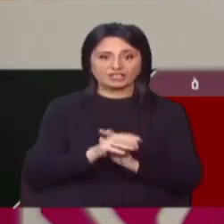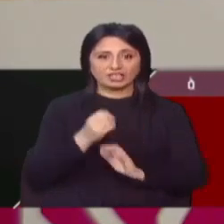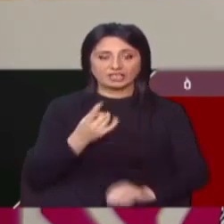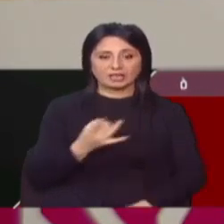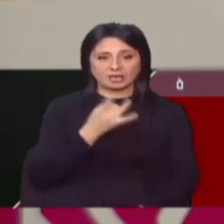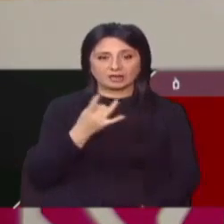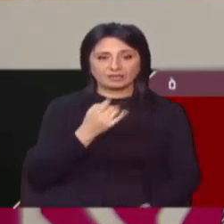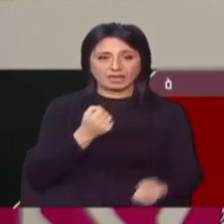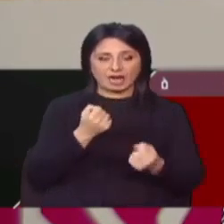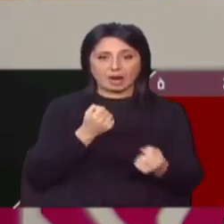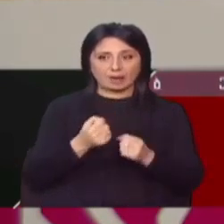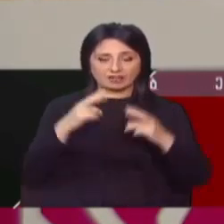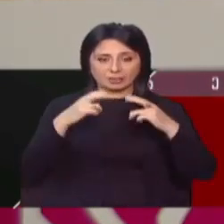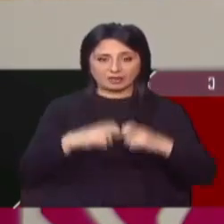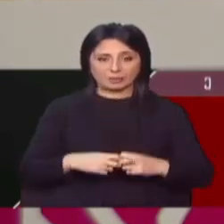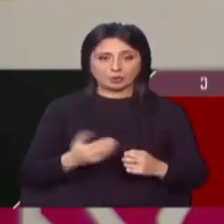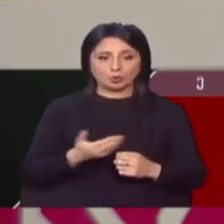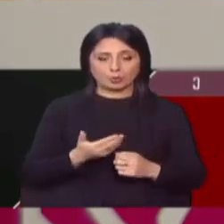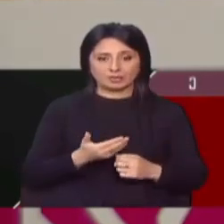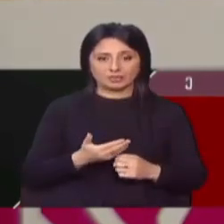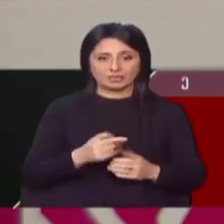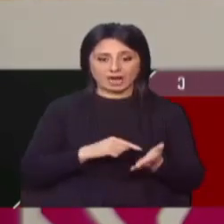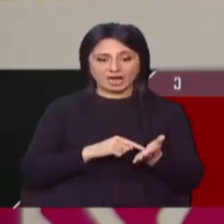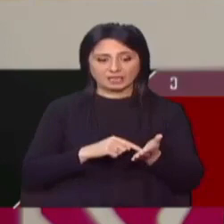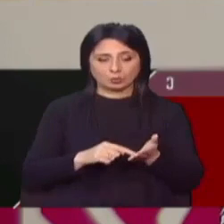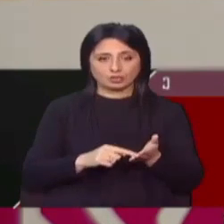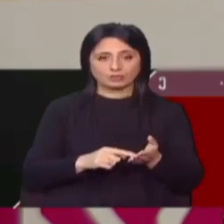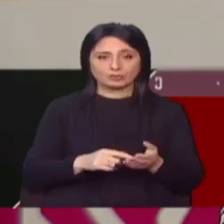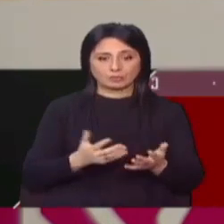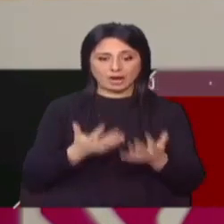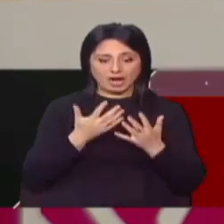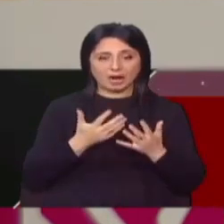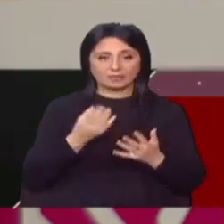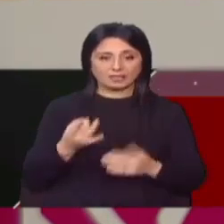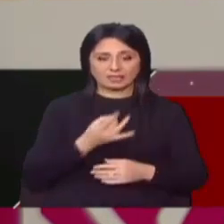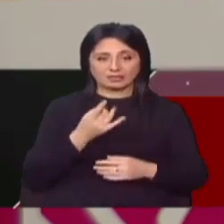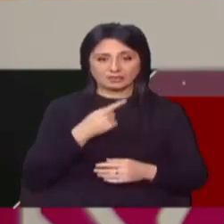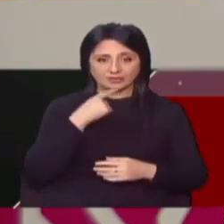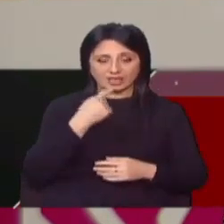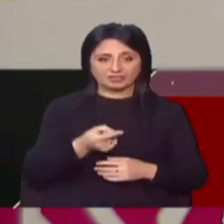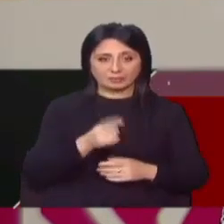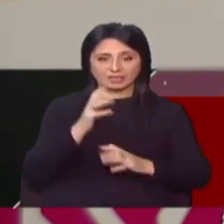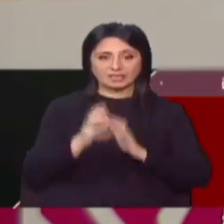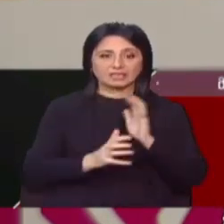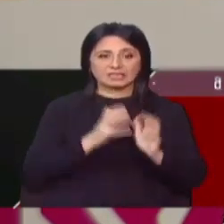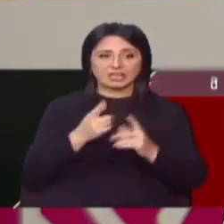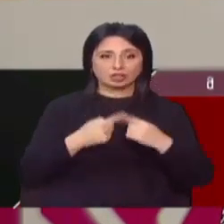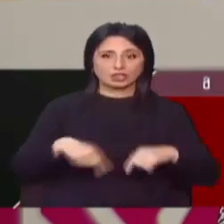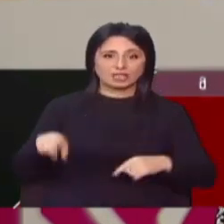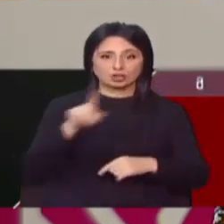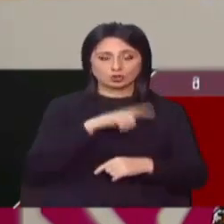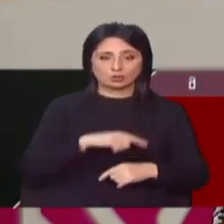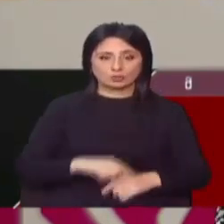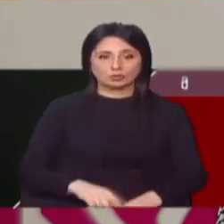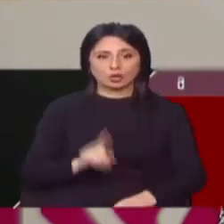კიდევ ერთხელ გამყარდება ის კვლევები, რომელიც ხაზს გაუსვამს და მკაფიოდ კიდევ ერთხელ ათქმევინებს საერთაშორისო